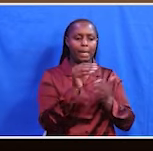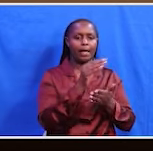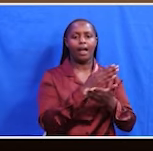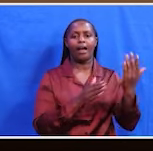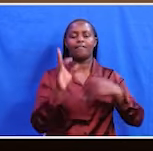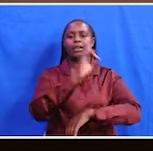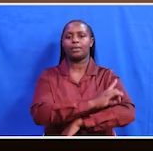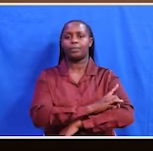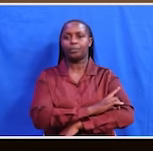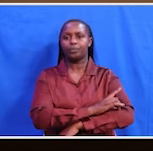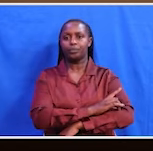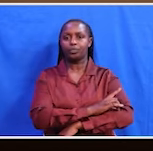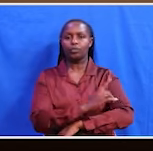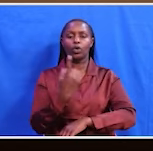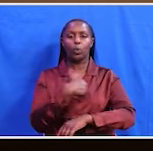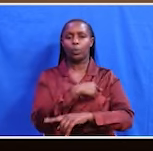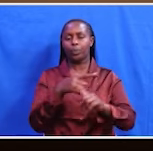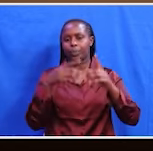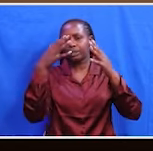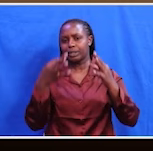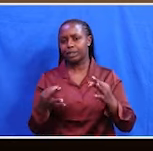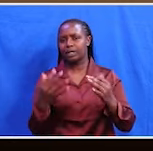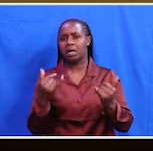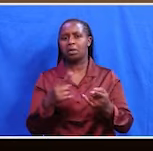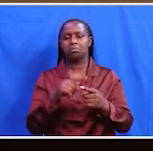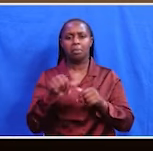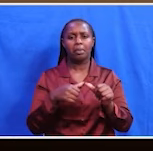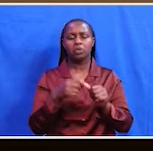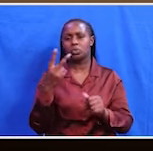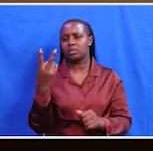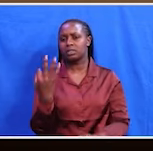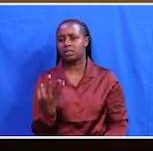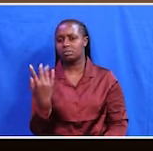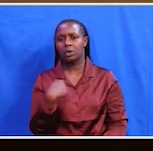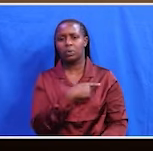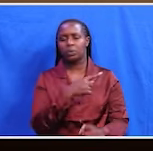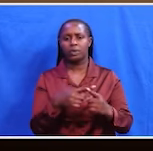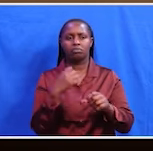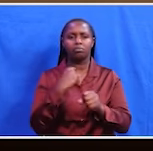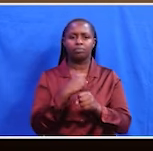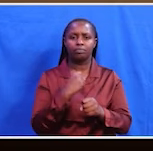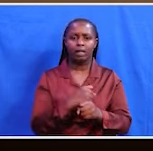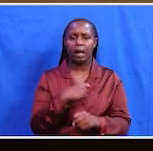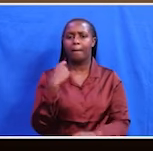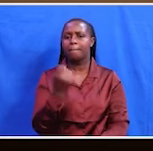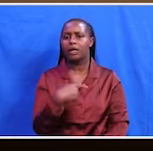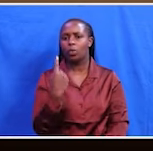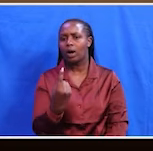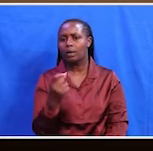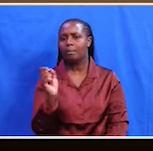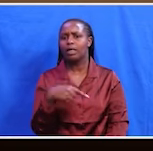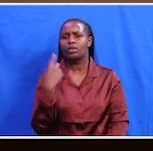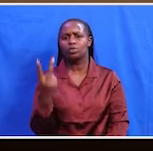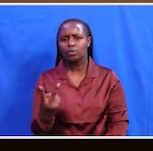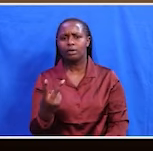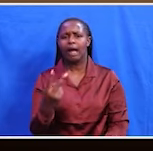aside. Sasa come 2023, tukafanya kazi. Month 1, 2, 3, mpaka ikafika 6